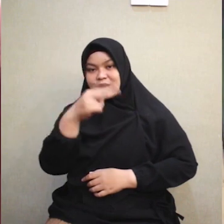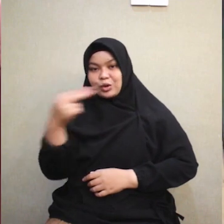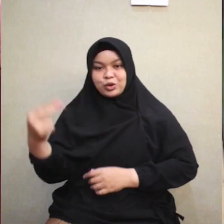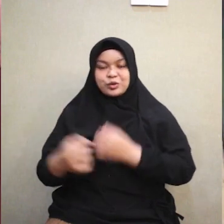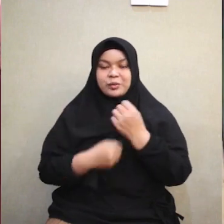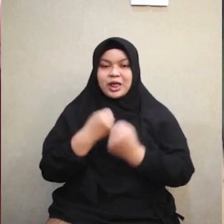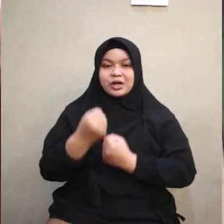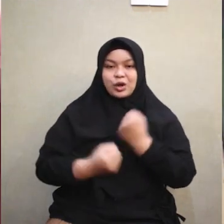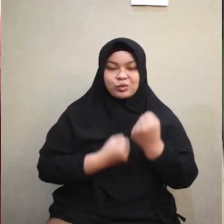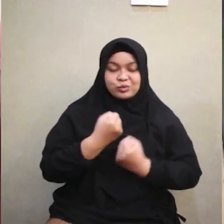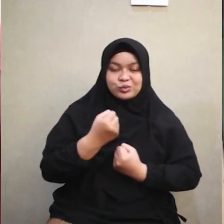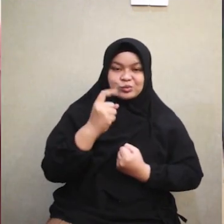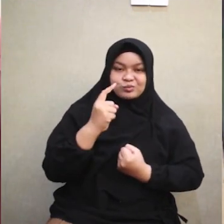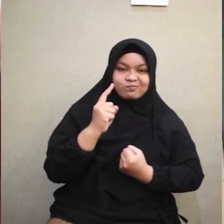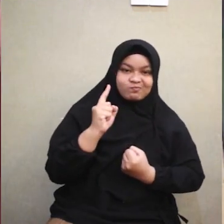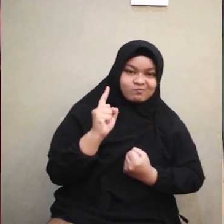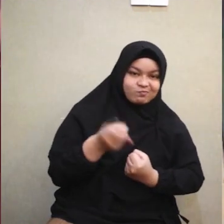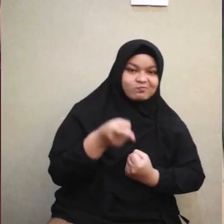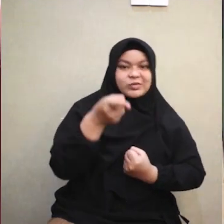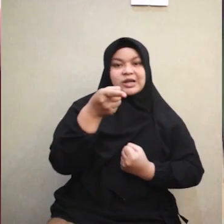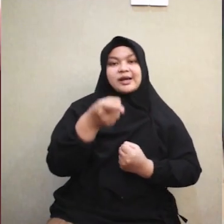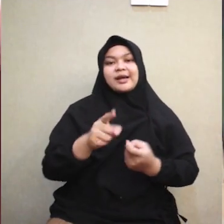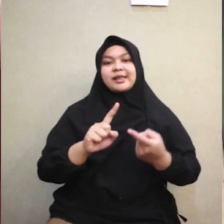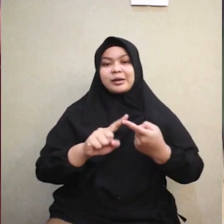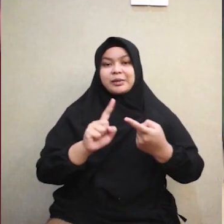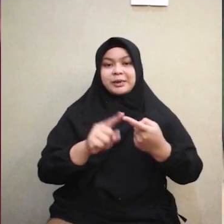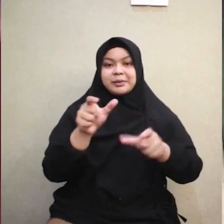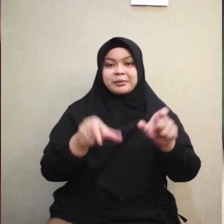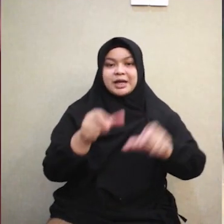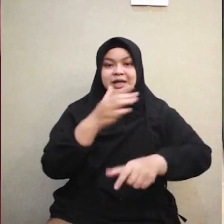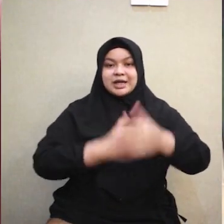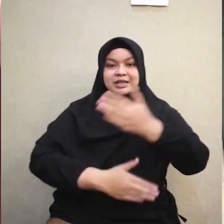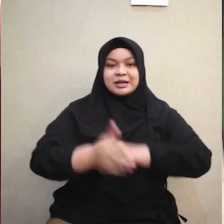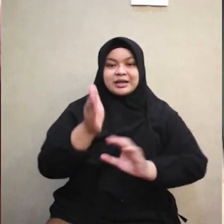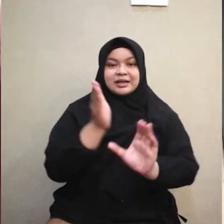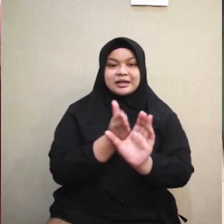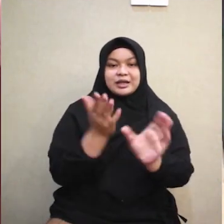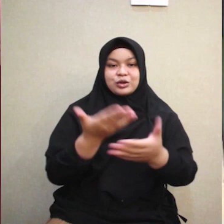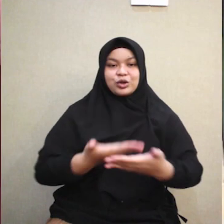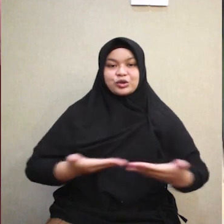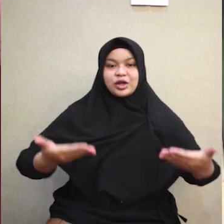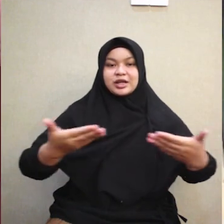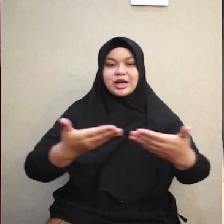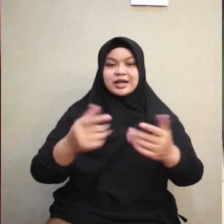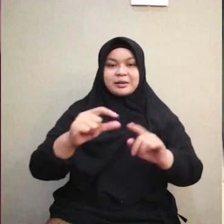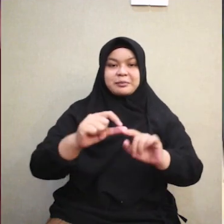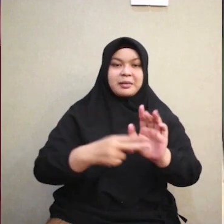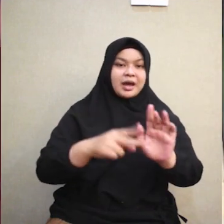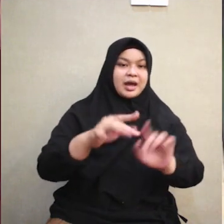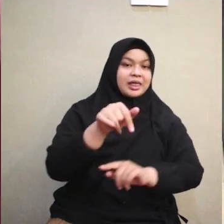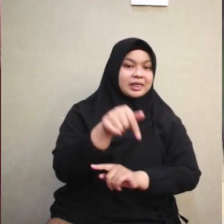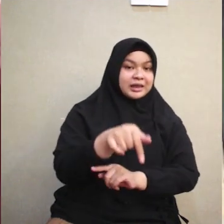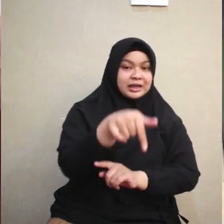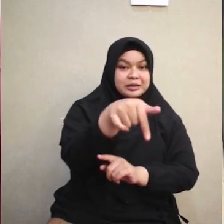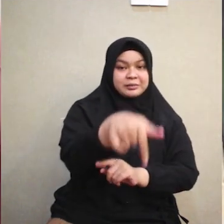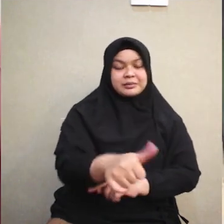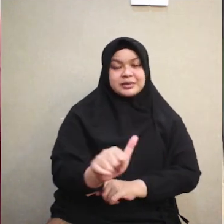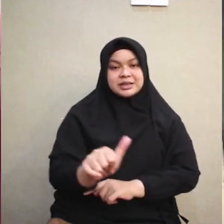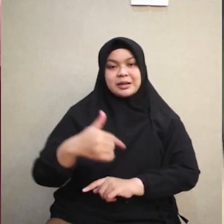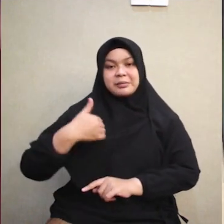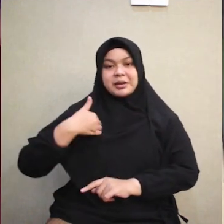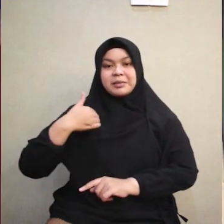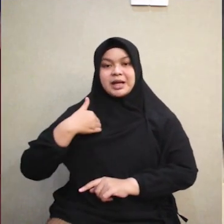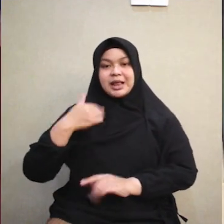mengupayakan agar teman-teman bisa kita sosial yang ada di pantai ini bisa memiliki